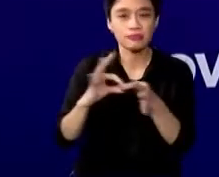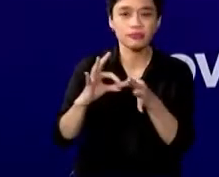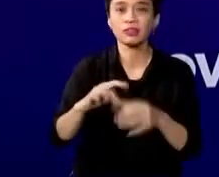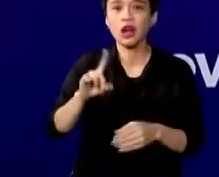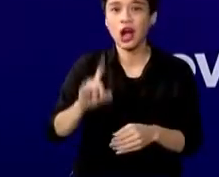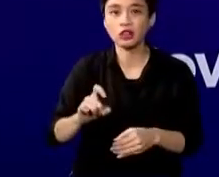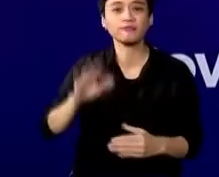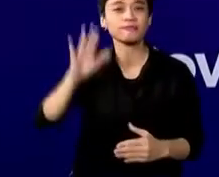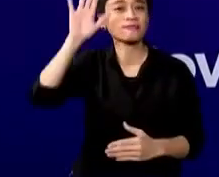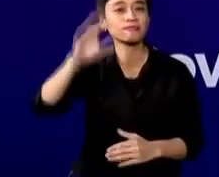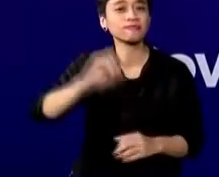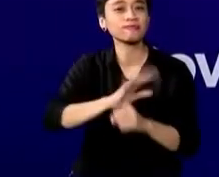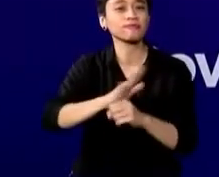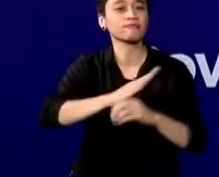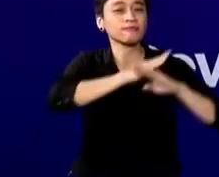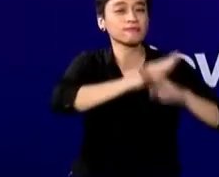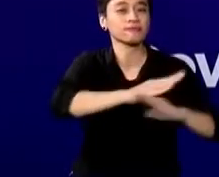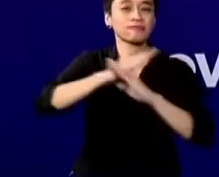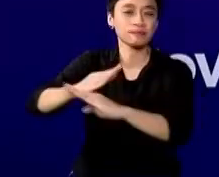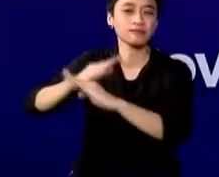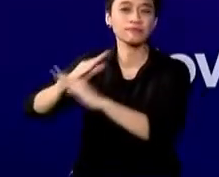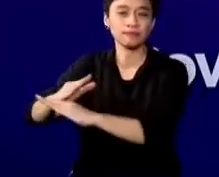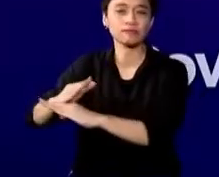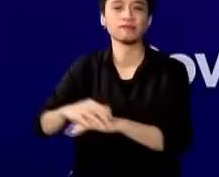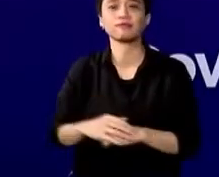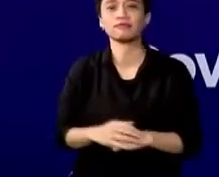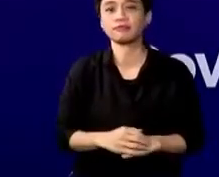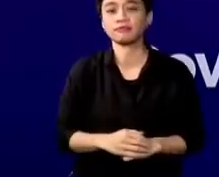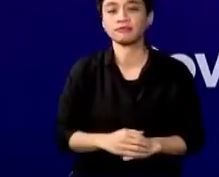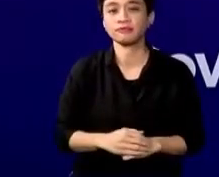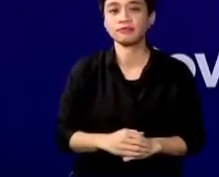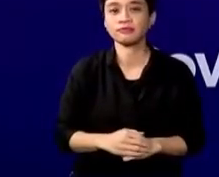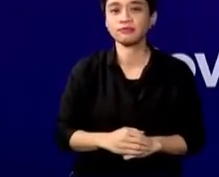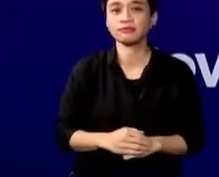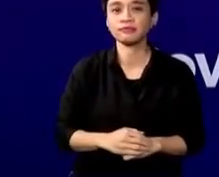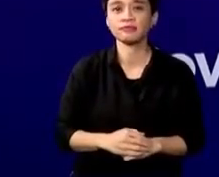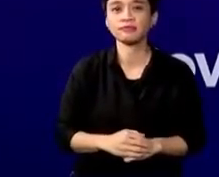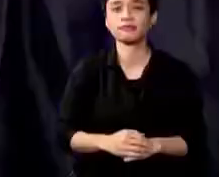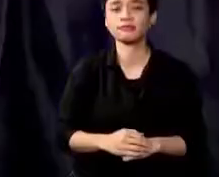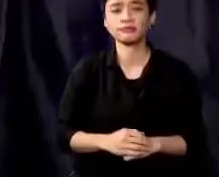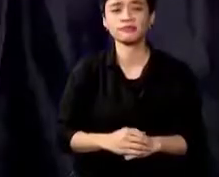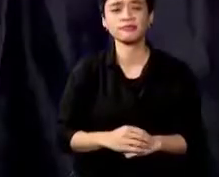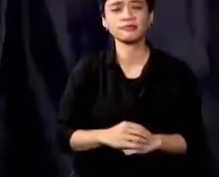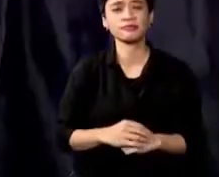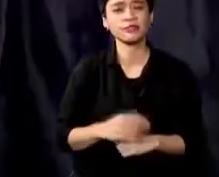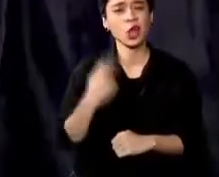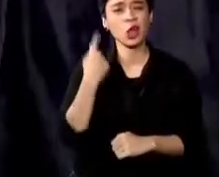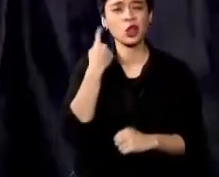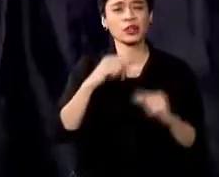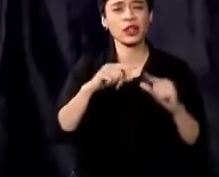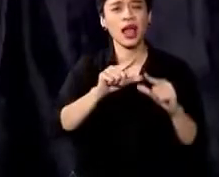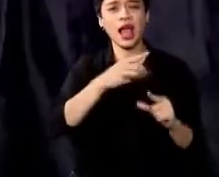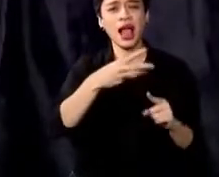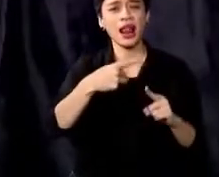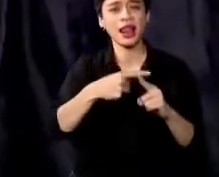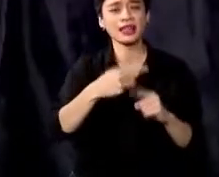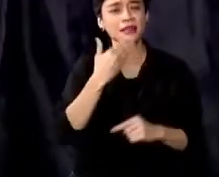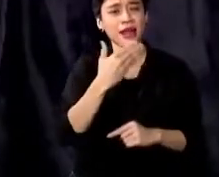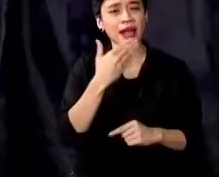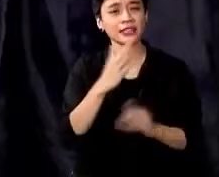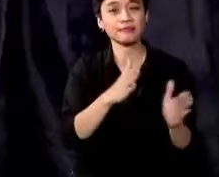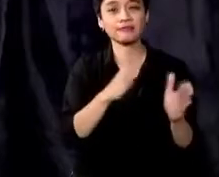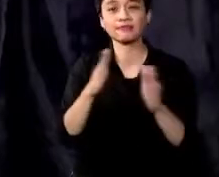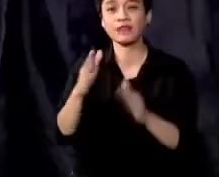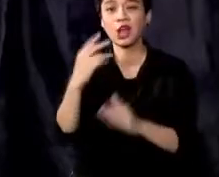supaya tidak berlangsung dan bisa kita lakukan isolasi Baik terima kasih Dr Al dan yang menarik juga di Wisma Atlet nih